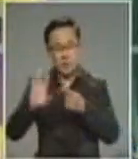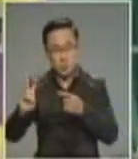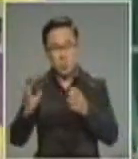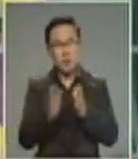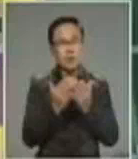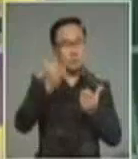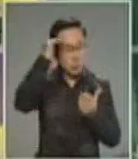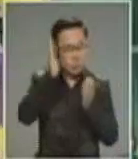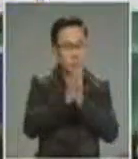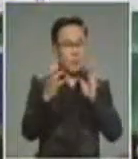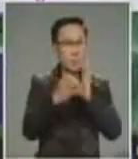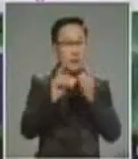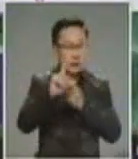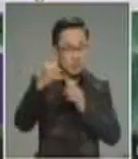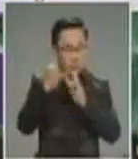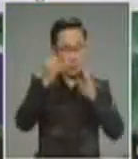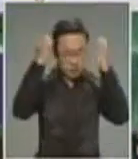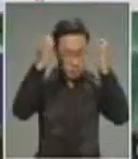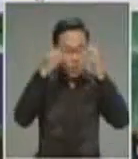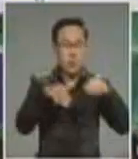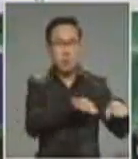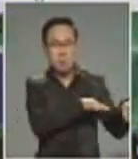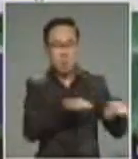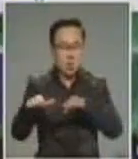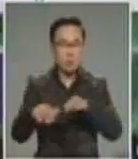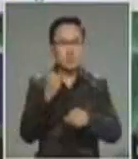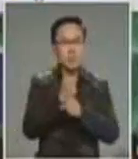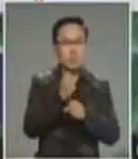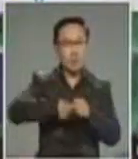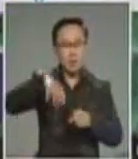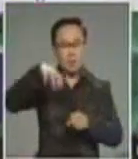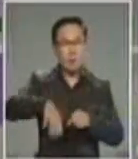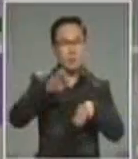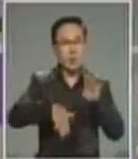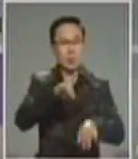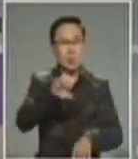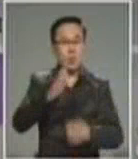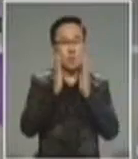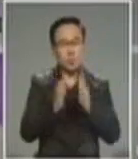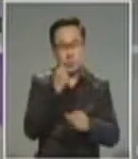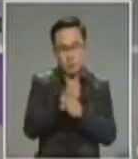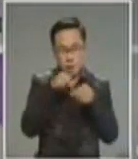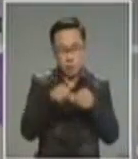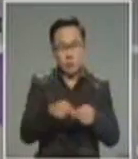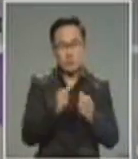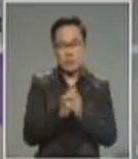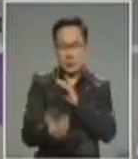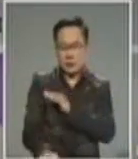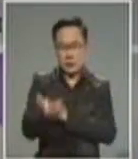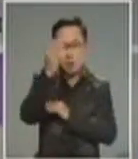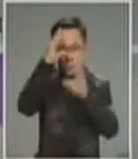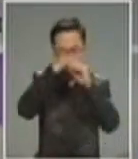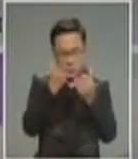ตำรวจภูธรภาค 1จังหวัดสระบุรียังคงตึงกำลังอยู่อย่างต่อเนื่องจุดละประมาณ 1กองร้อยนะครับซึ่งหลังจากที่ปักหลักมาตั้งแต่ช่วงเช้า